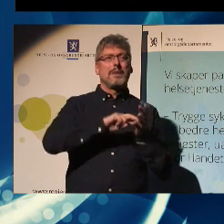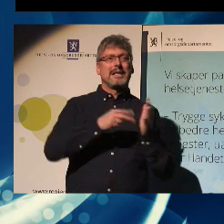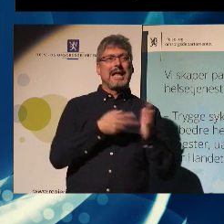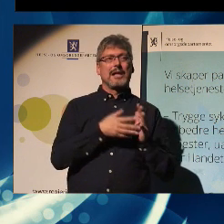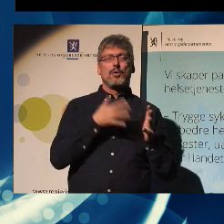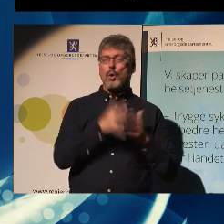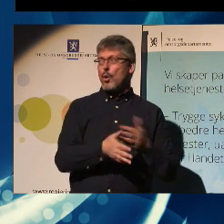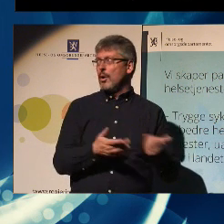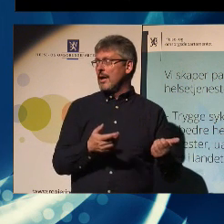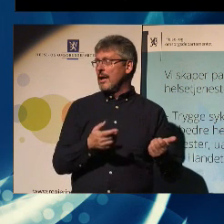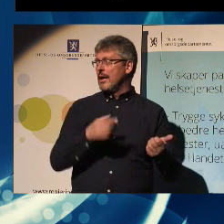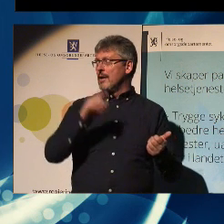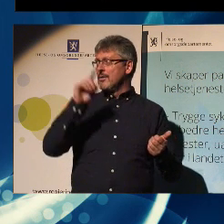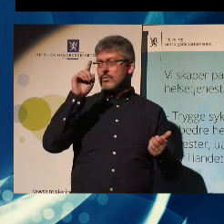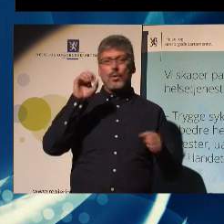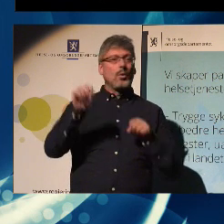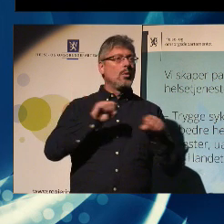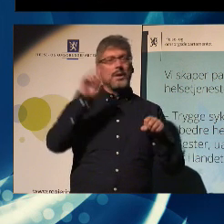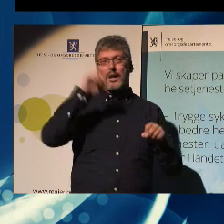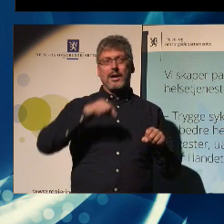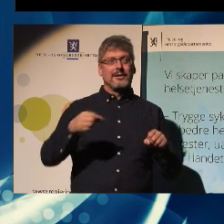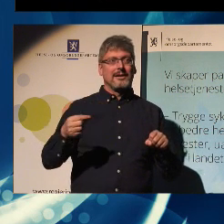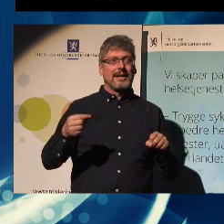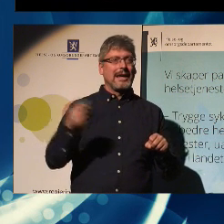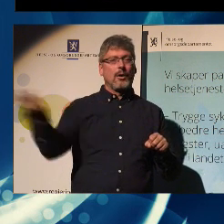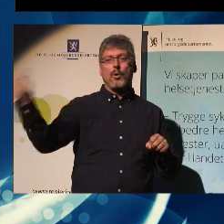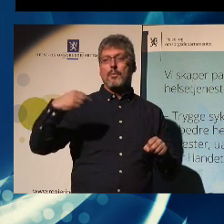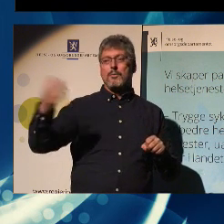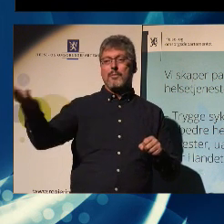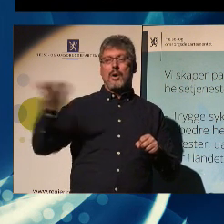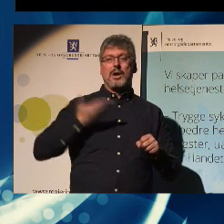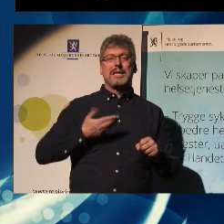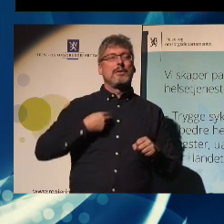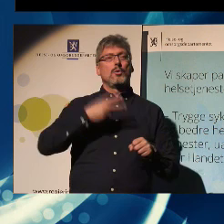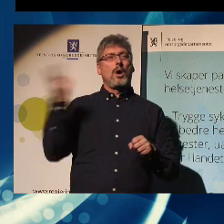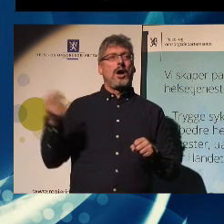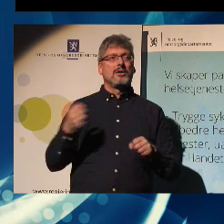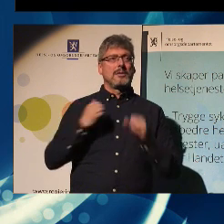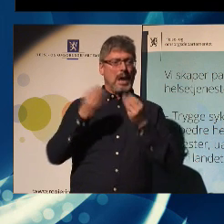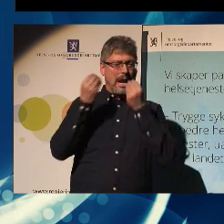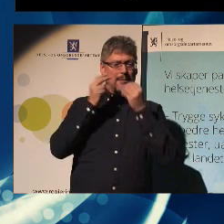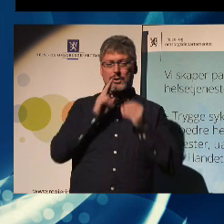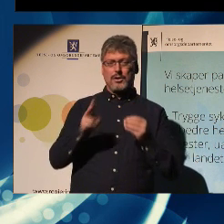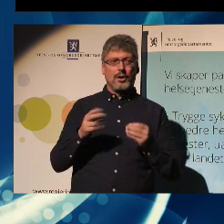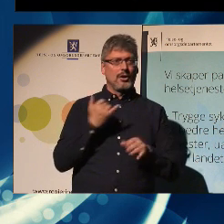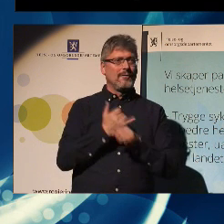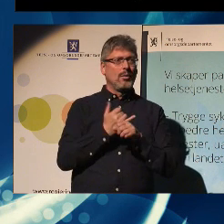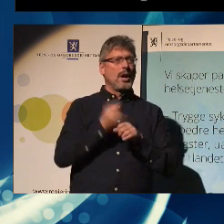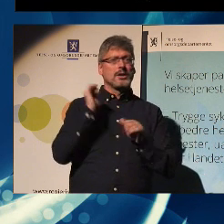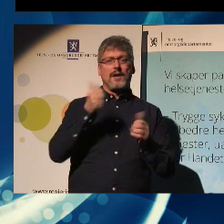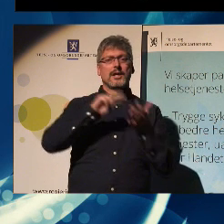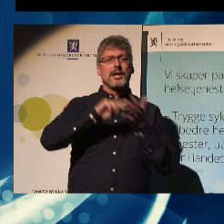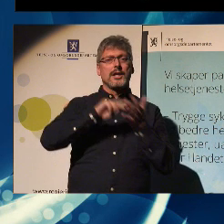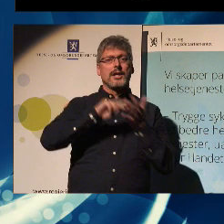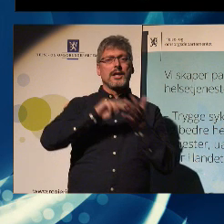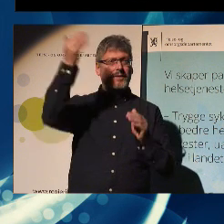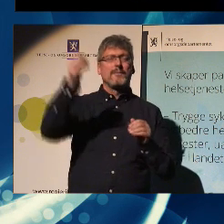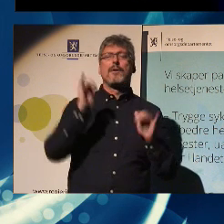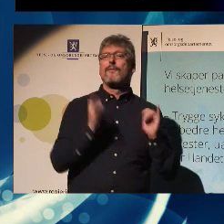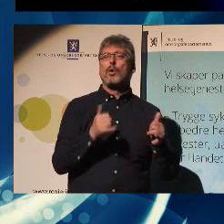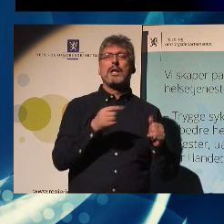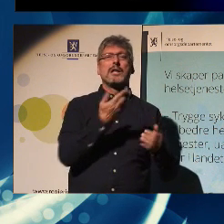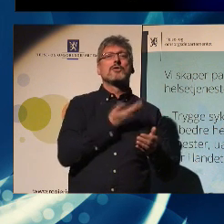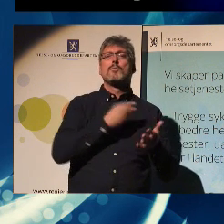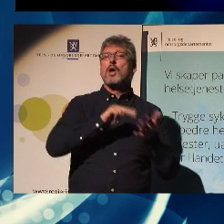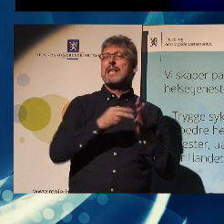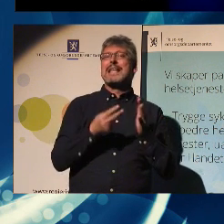for eksempel, så kan ikke kommunen komme og gi meg noe helt annet, så jeg må lære meg noe nytt. Hvordan skal vi håndtere det i fremtiden? At det så mye teknologi